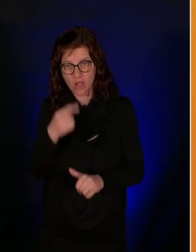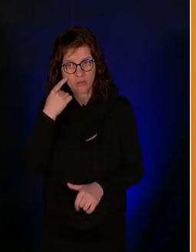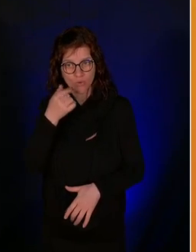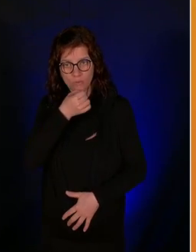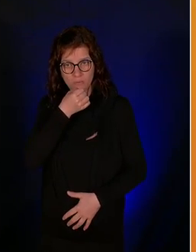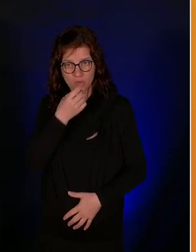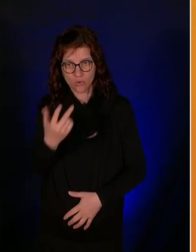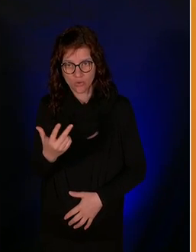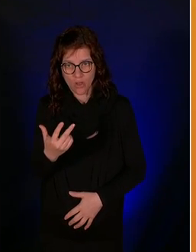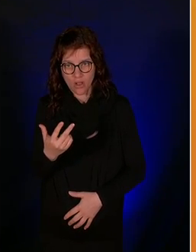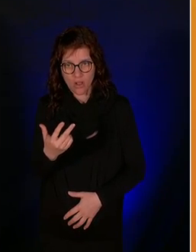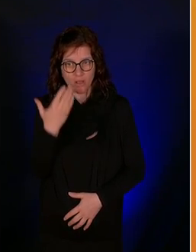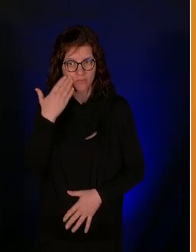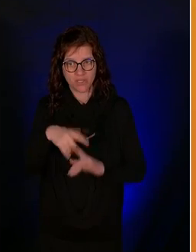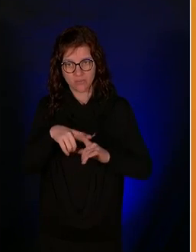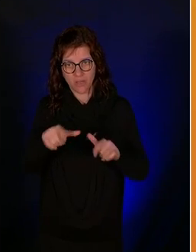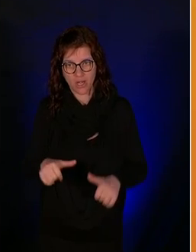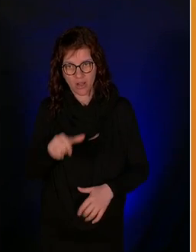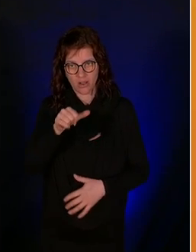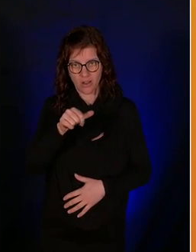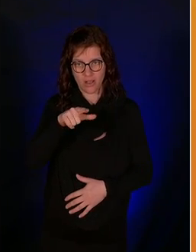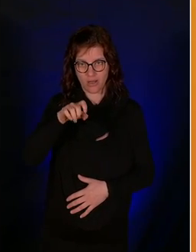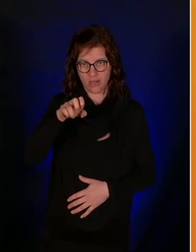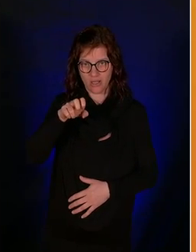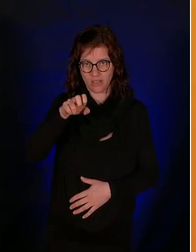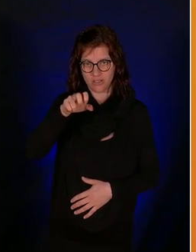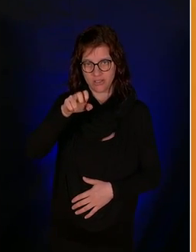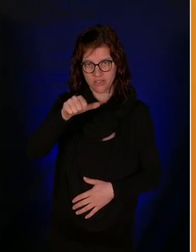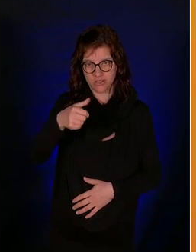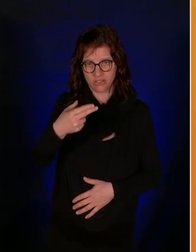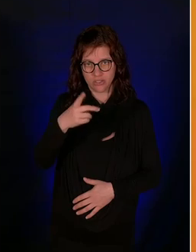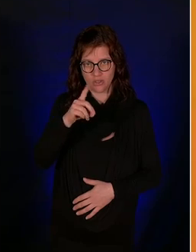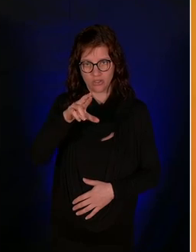3 ? S'il n'est pas là, Alexandra Pourroy au micro 2.